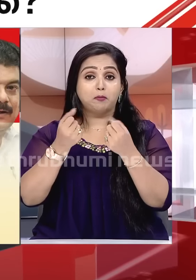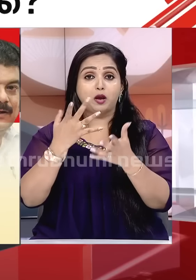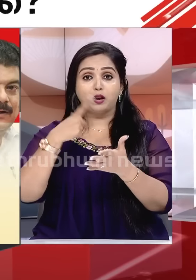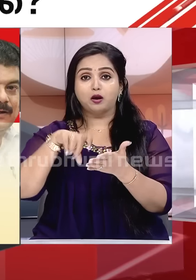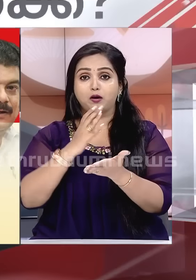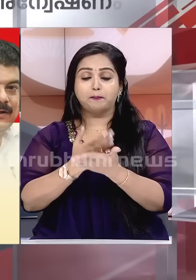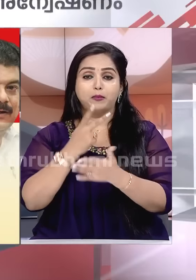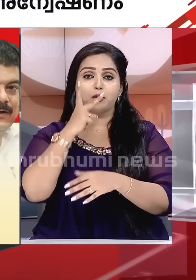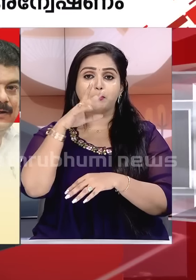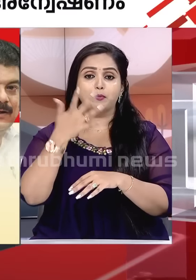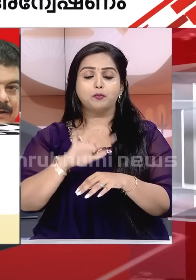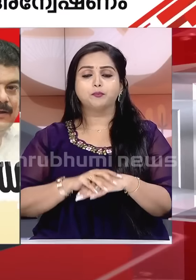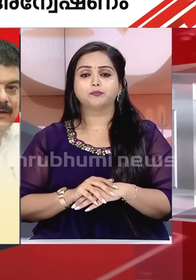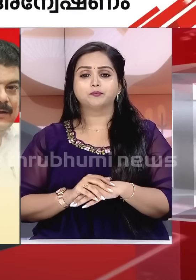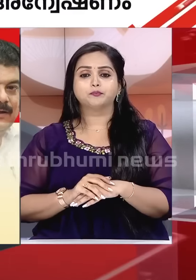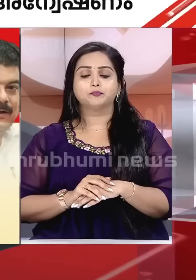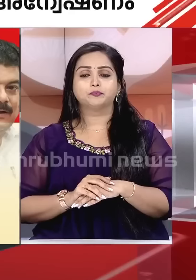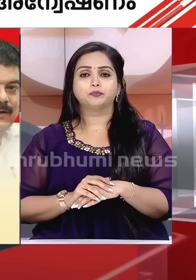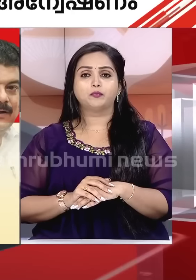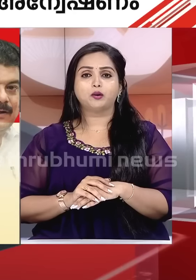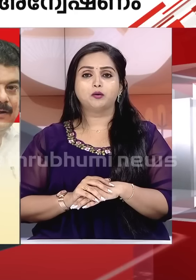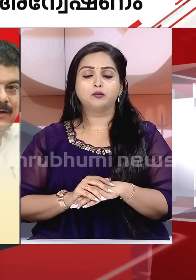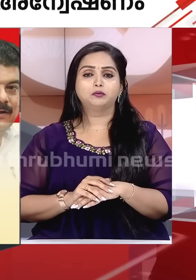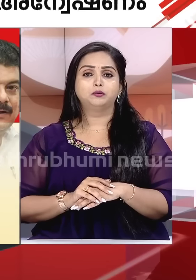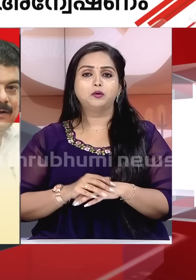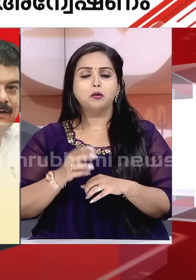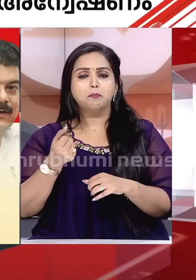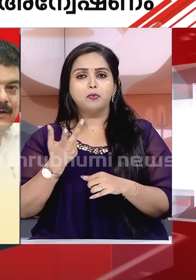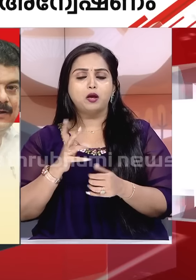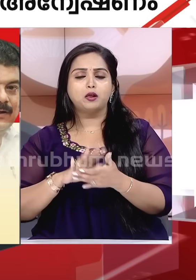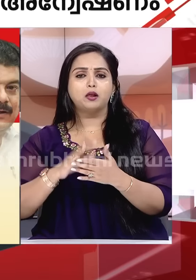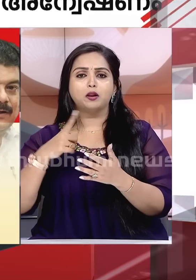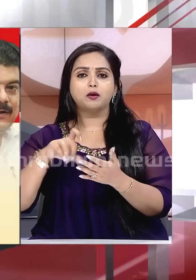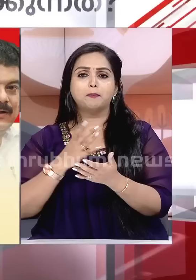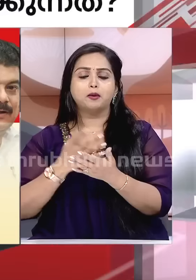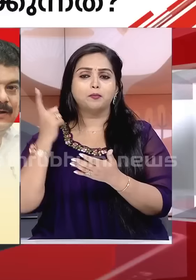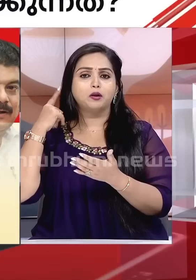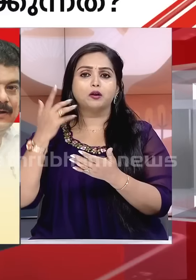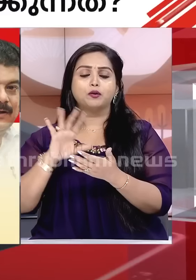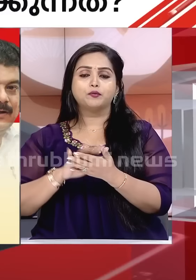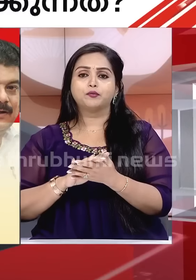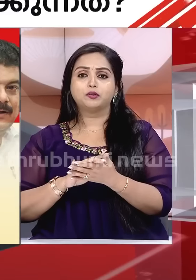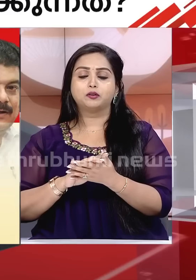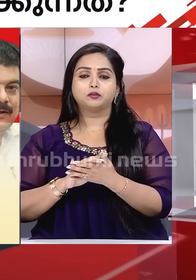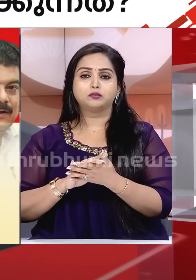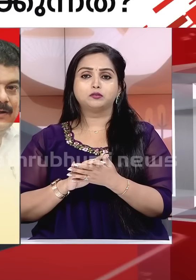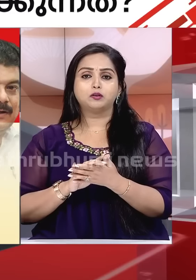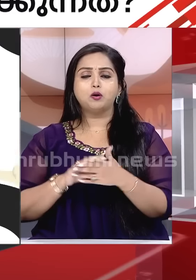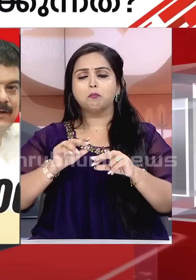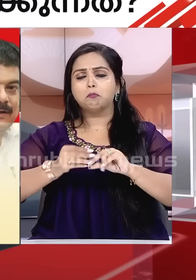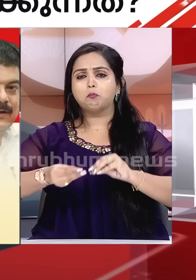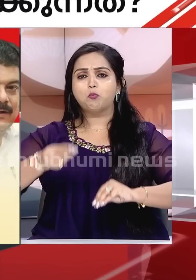കണ്ടിരിക്കുന്നു, നക്സൽ വർഗീസിൻ്റെ അങ്ങനെ അയം കേസ് എന്തെല്ലാം. അത് അമിതമായ സ്വാതന്ത്ര്യം ഈ